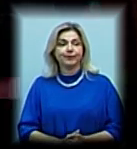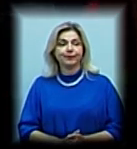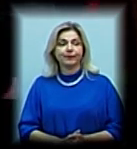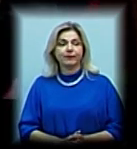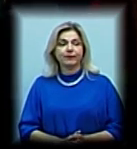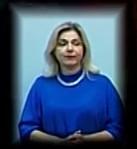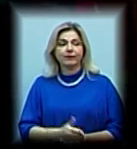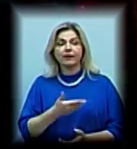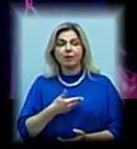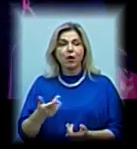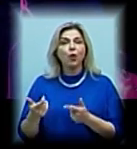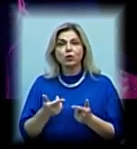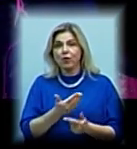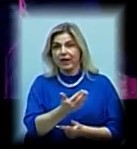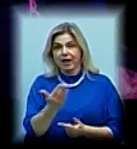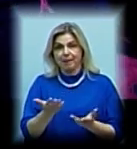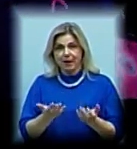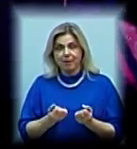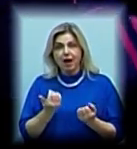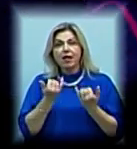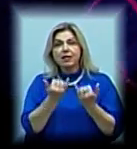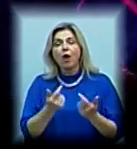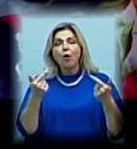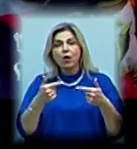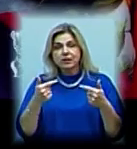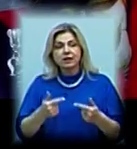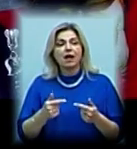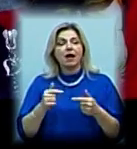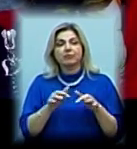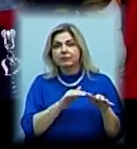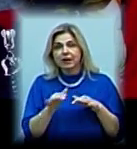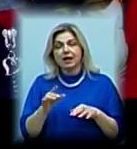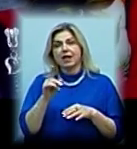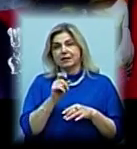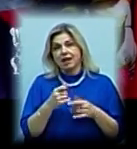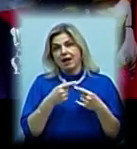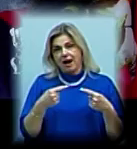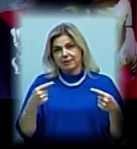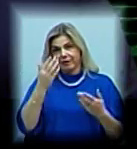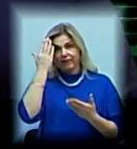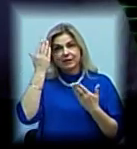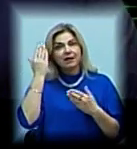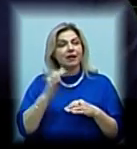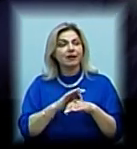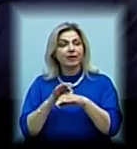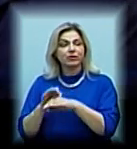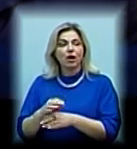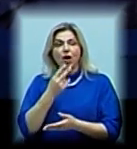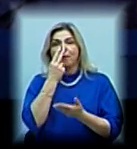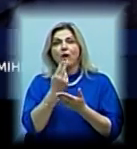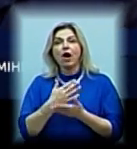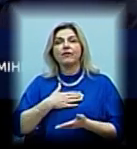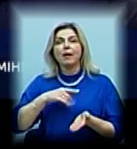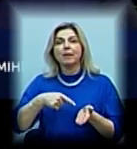значить, ми готові їх приймати. Для гостей підготували і низку заходів за межами санаторію. Покажемо наше місто, це